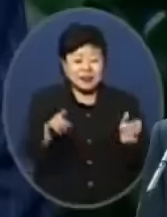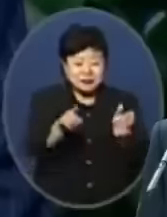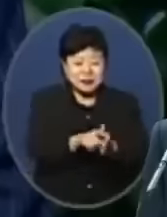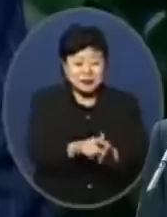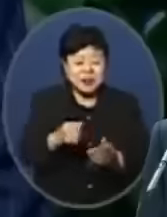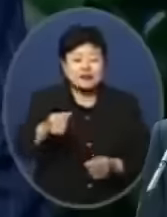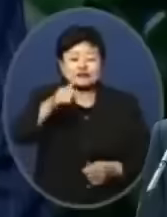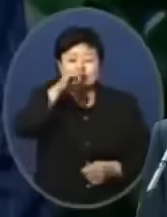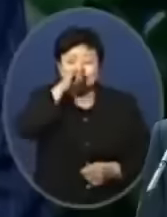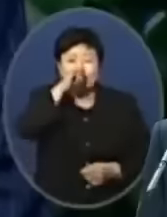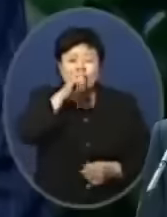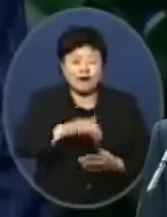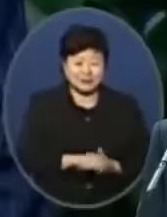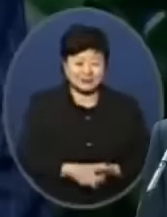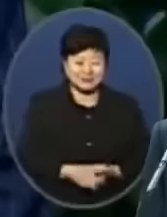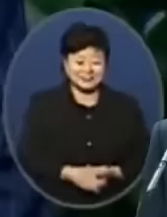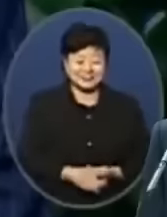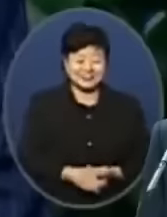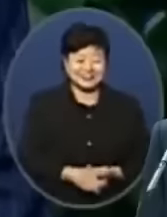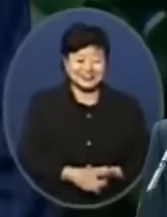믿음을 가지고 있습니다.